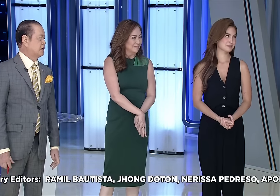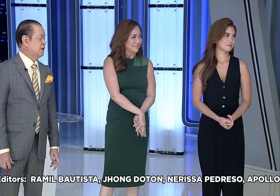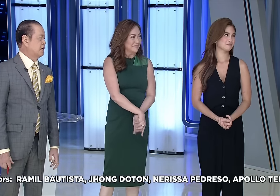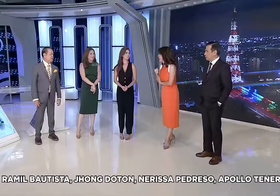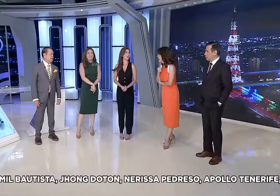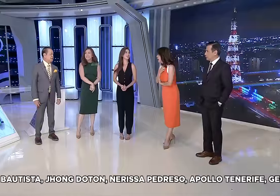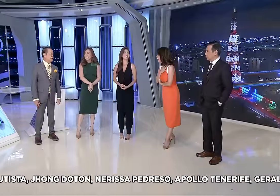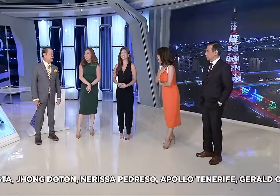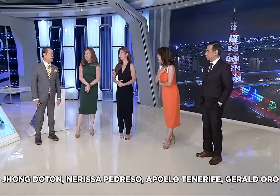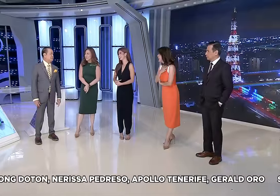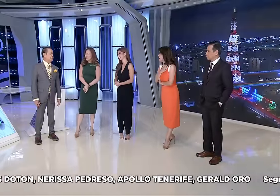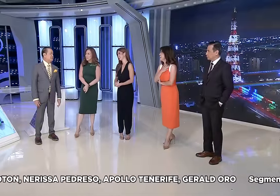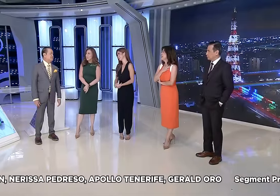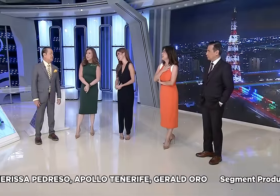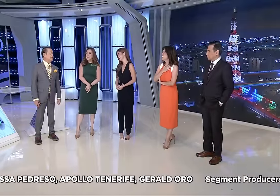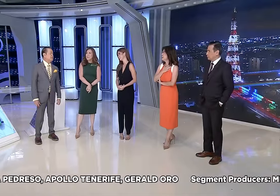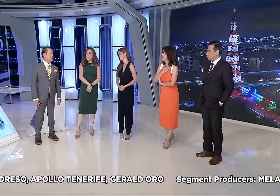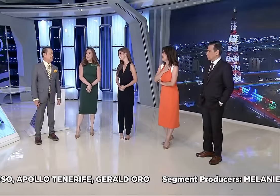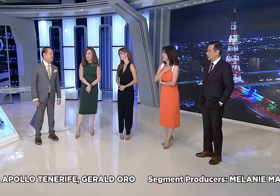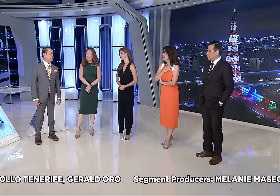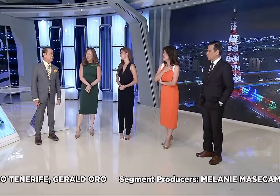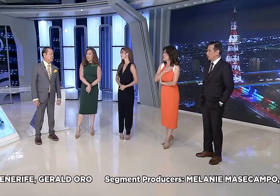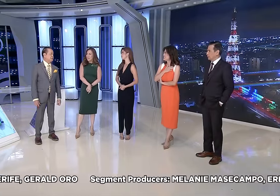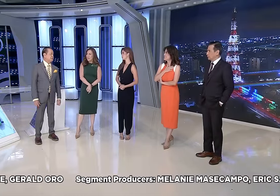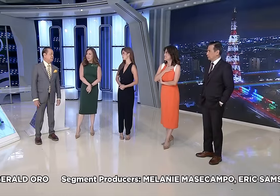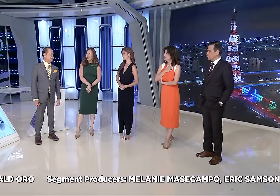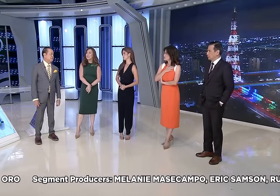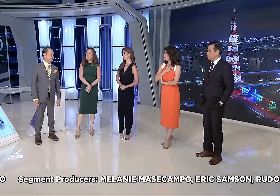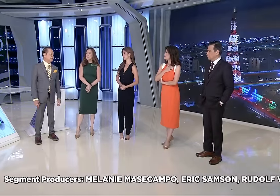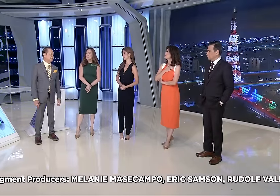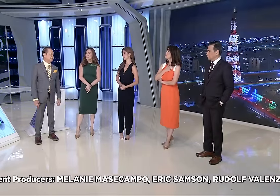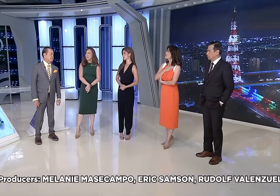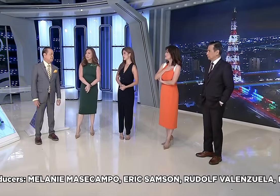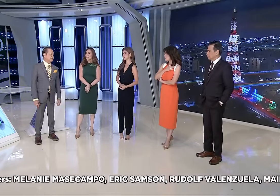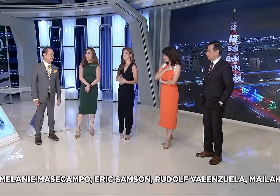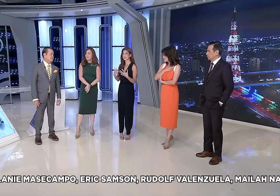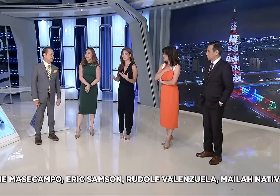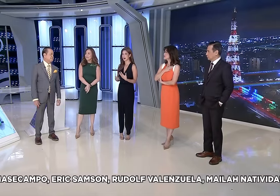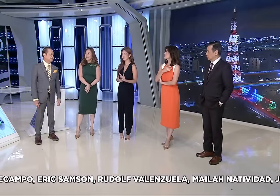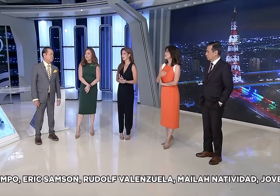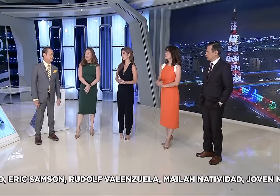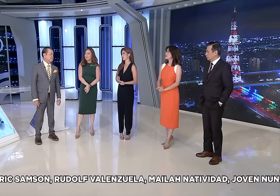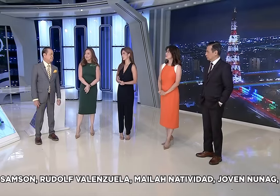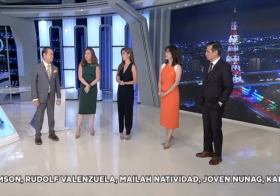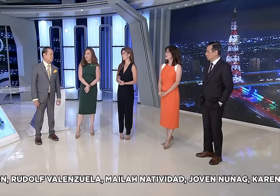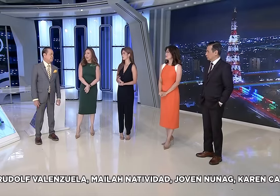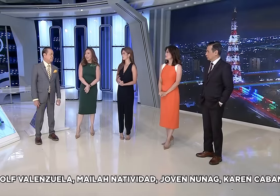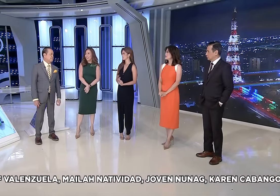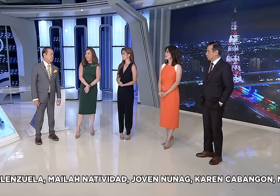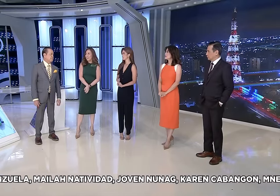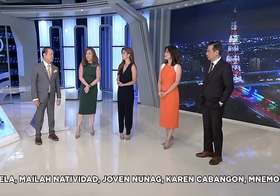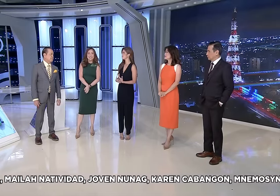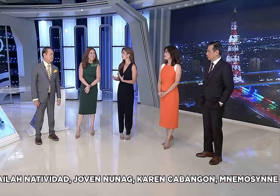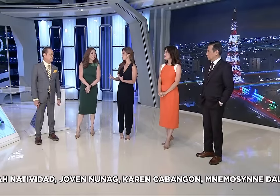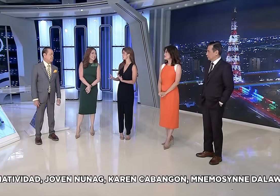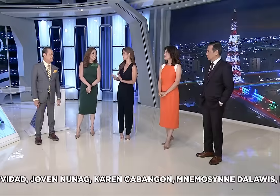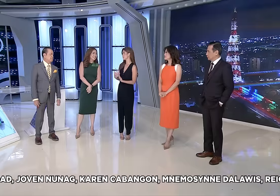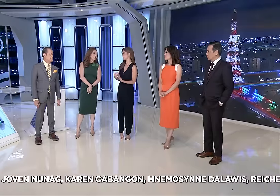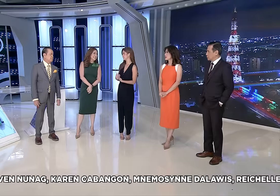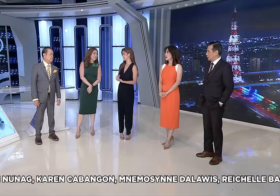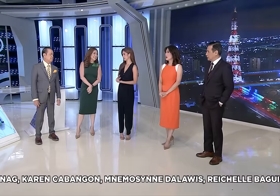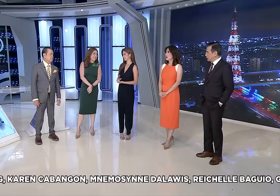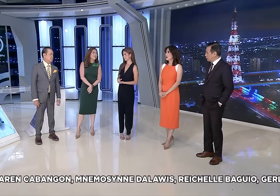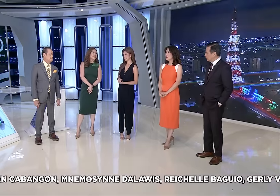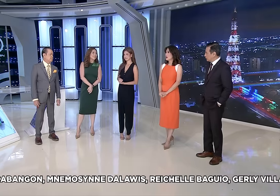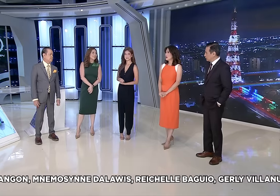ulit. Lahat naman tayo, maraming nalinlang natin. Oo. Ganun talaga pag nagmamahal nga tayo. Hindi maiwasan